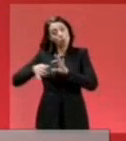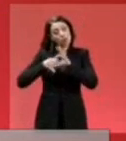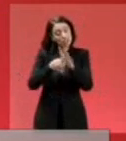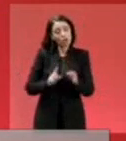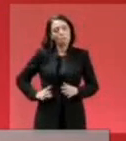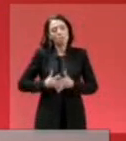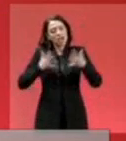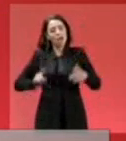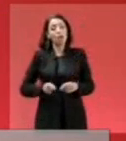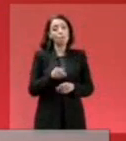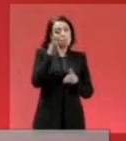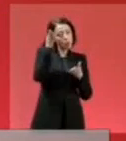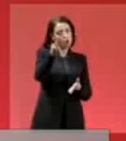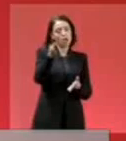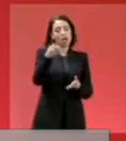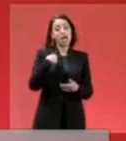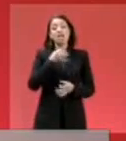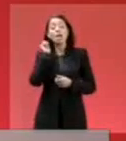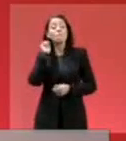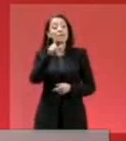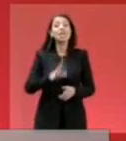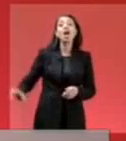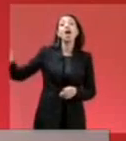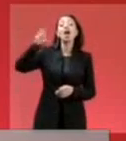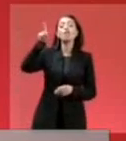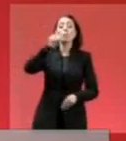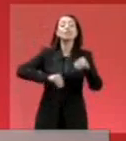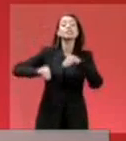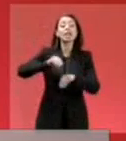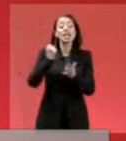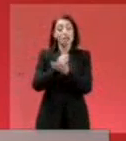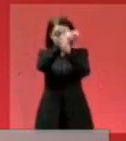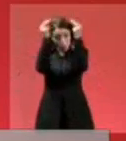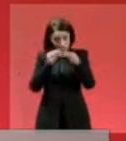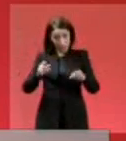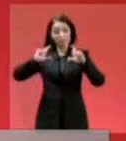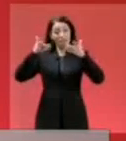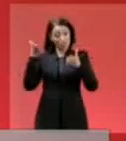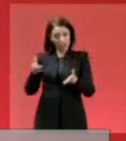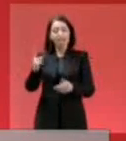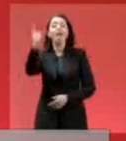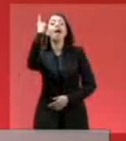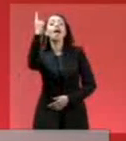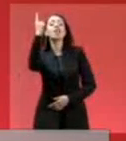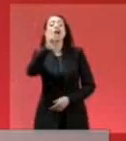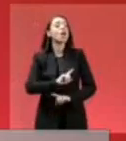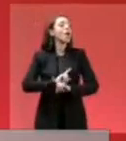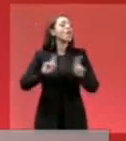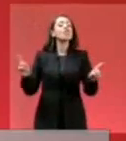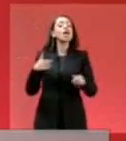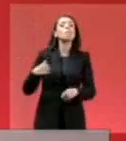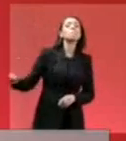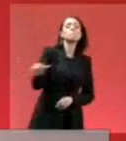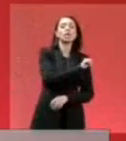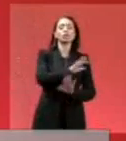μεγάλη πορεία του τόπου προς τα μπρος. Και το μήνυμα της ευρωπαϊκής κάλπης, αλλά και το αποτέλεσμα της εθνικής θα είναι ένα. Δεν γυρίζουμε